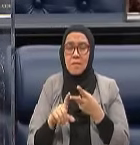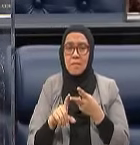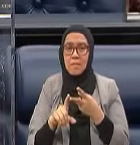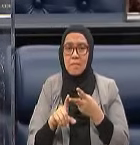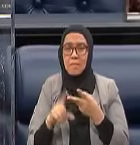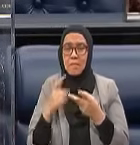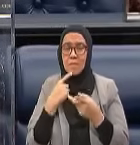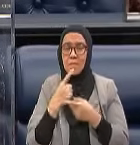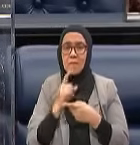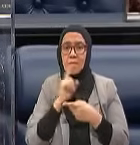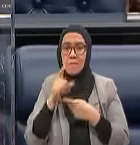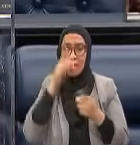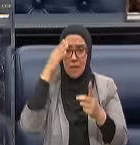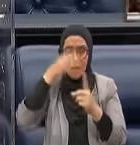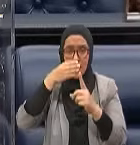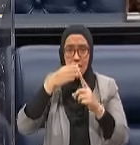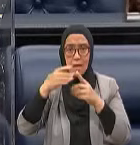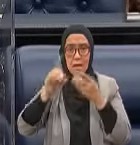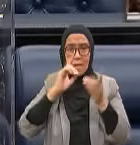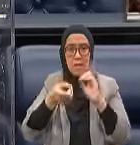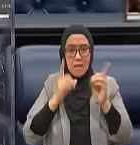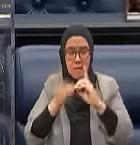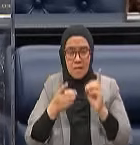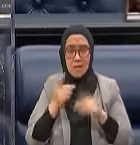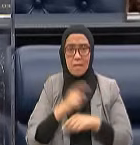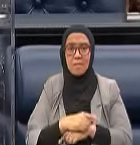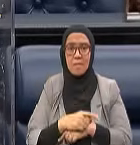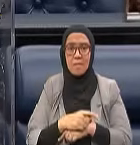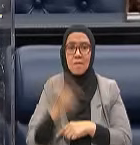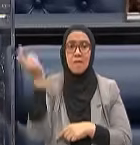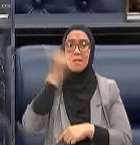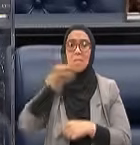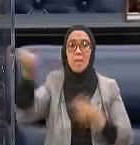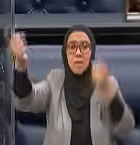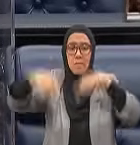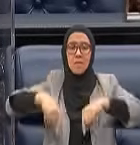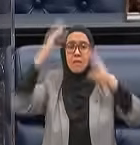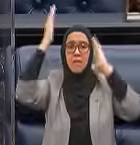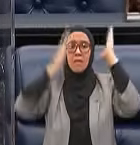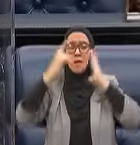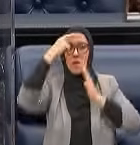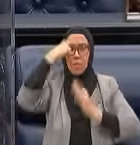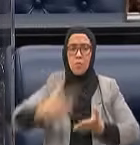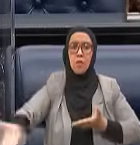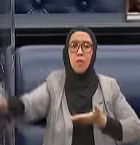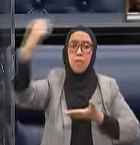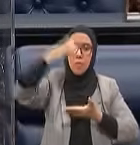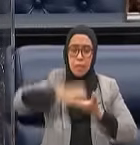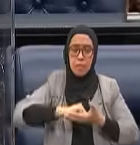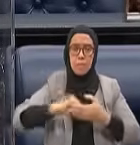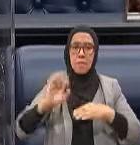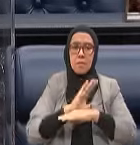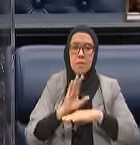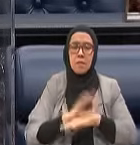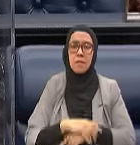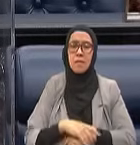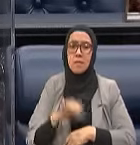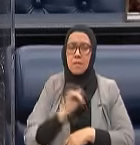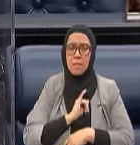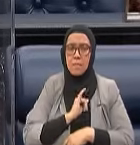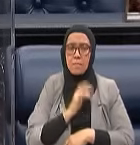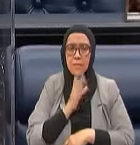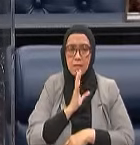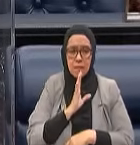datang ke Malaysia untuk word pelaporan saya enak sebut disini dengan izin